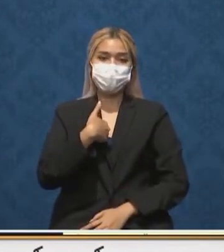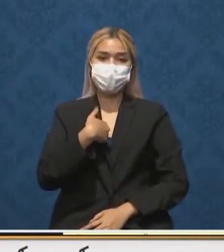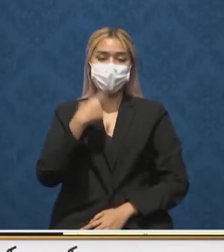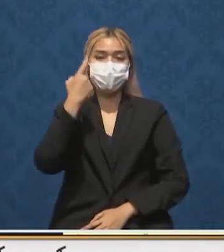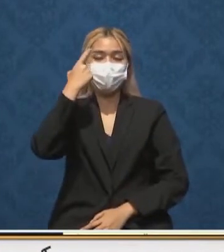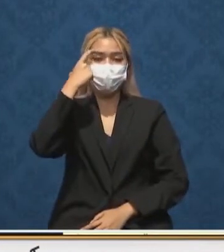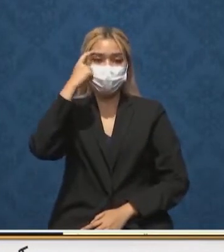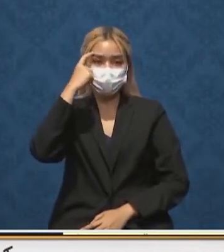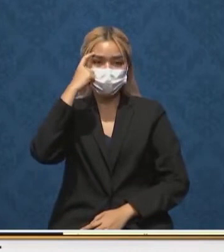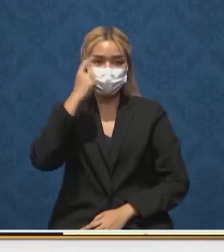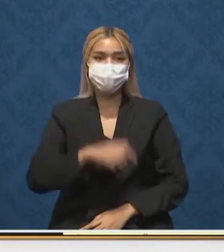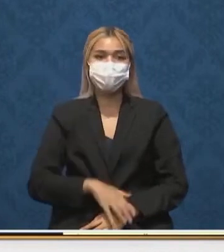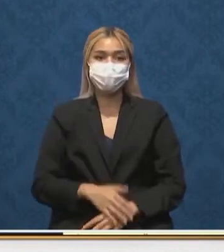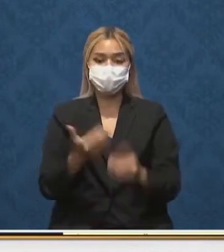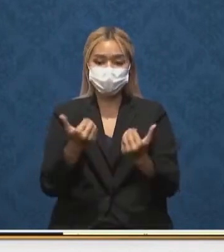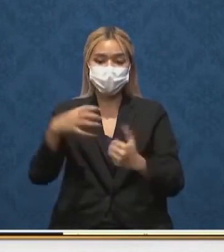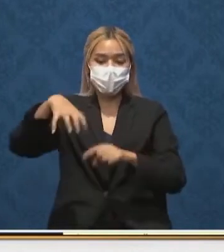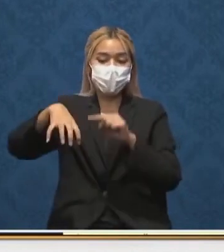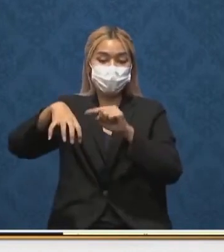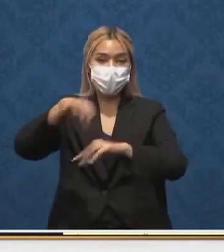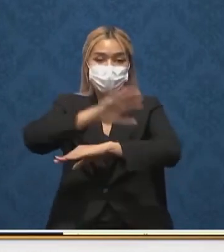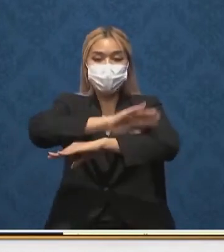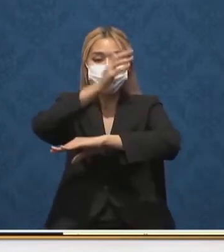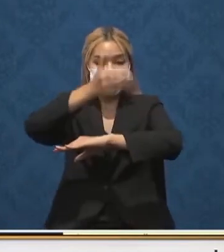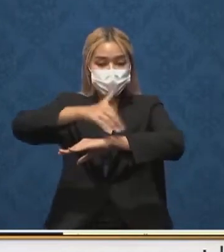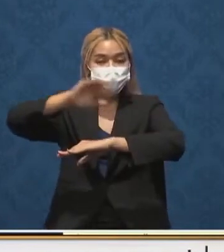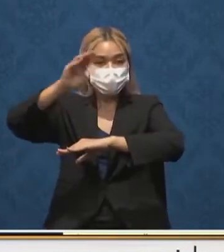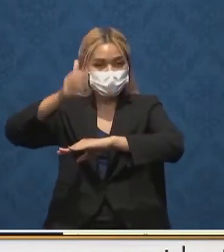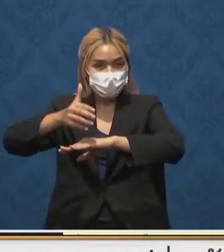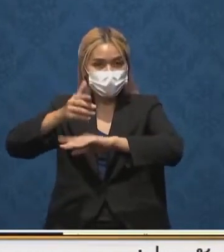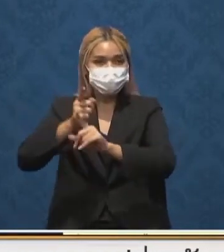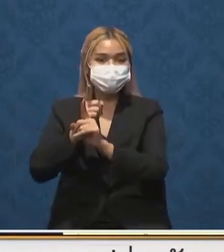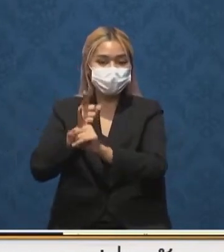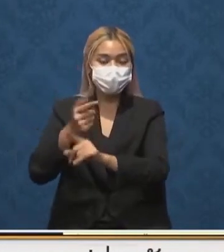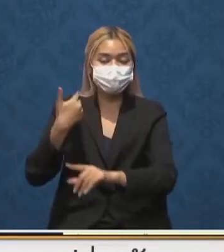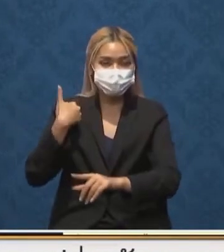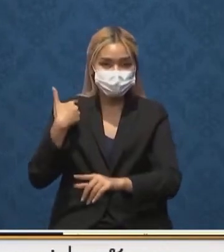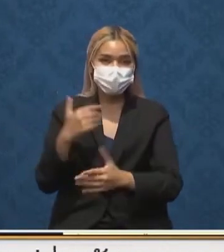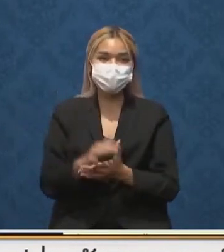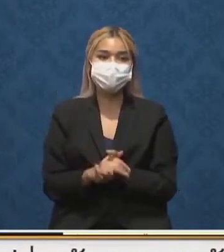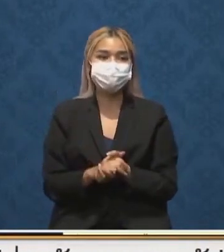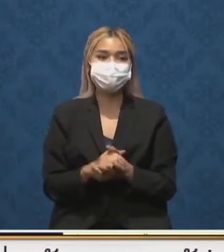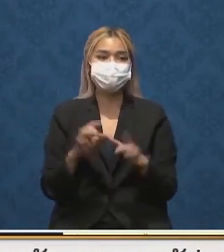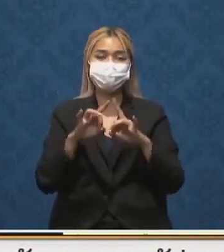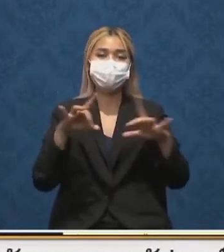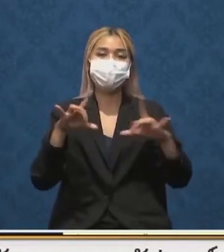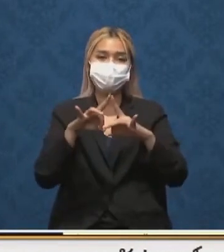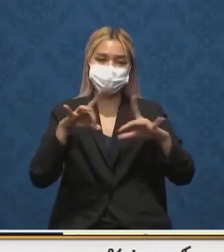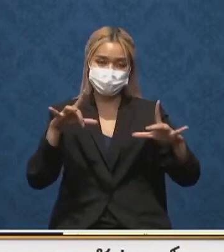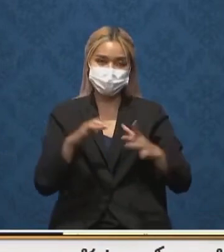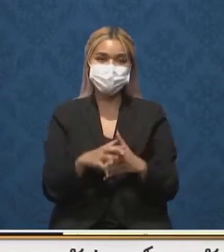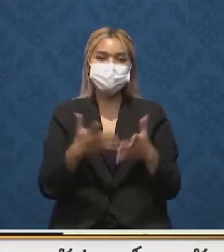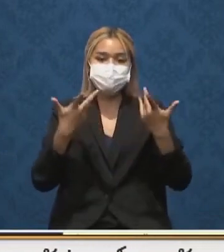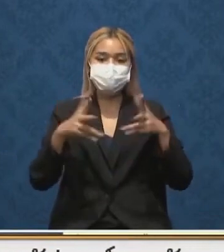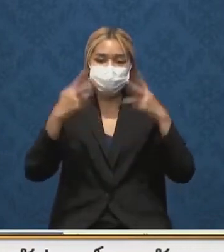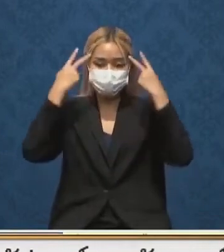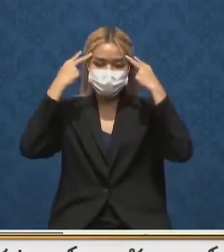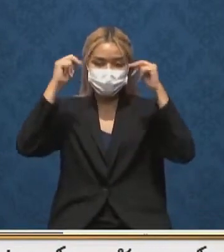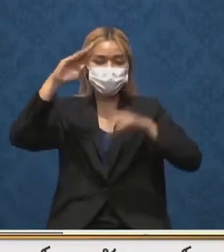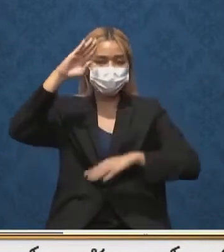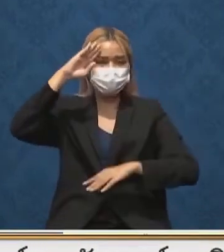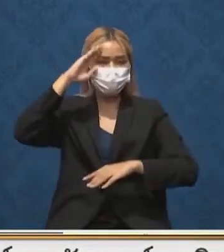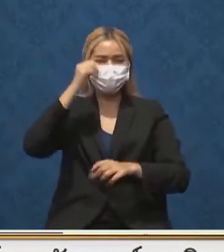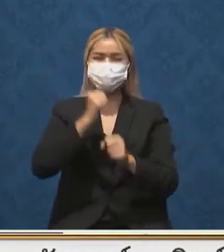ของที่อุทยานเทำนะครับคงคงคงไม่ใช่แล้วก็ไม่ท่านนายกรัฐมนตรีก็ทำไม่ได้ที่ไปบอก